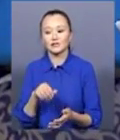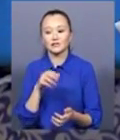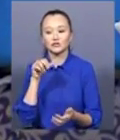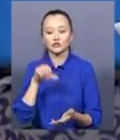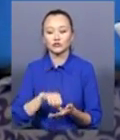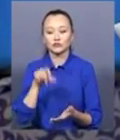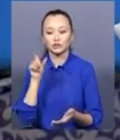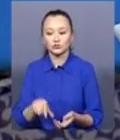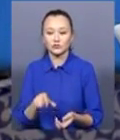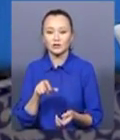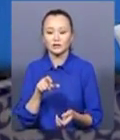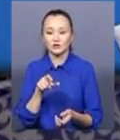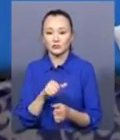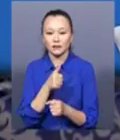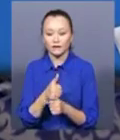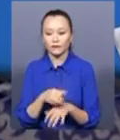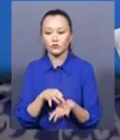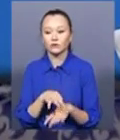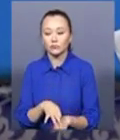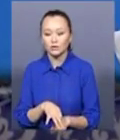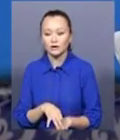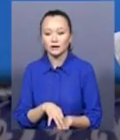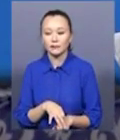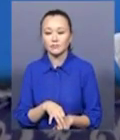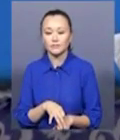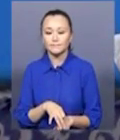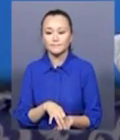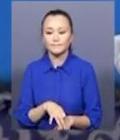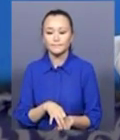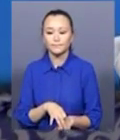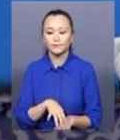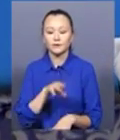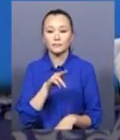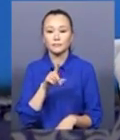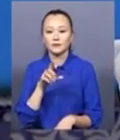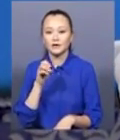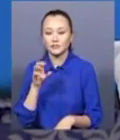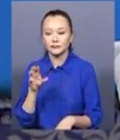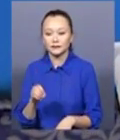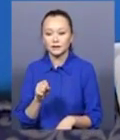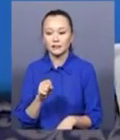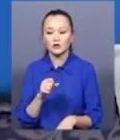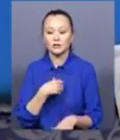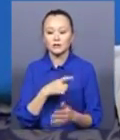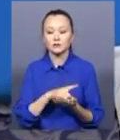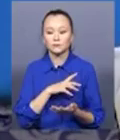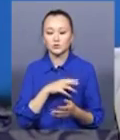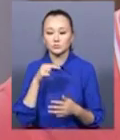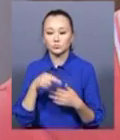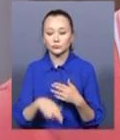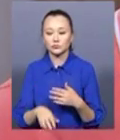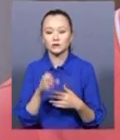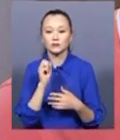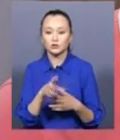героиню, значит, главную роль в пьесе. И я должна была спускаться, как